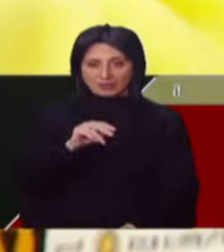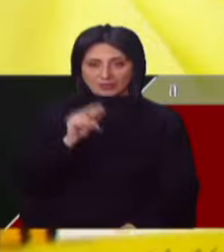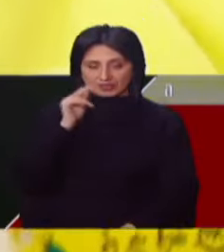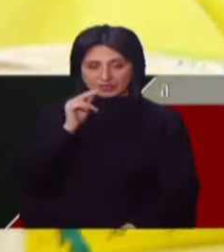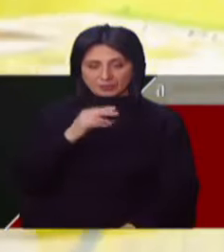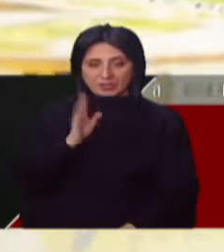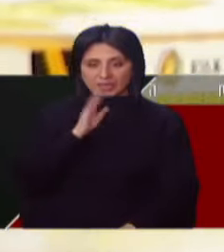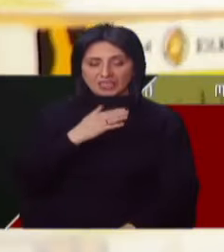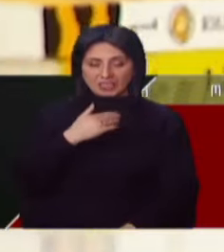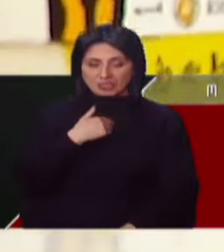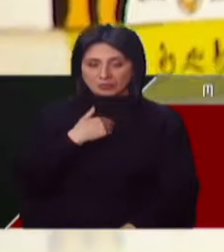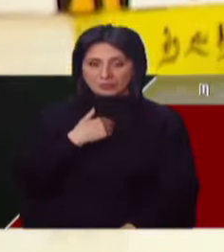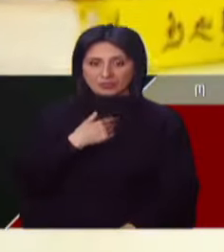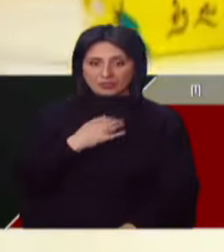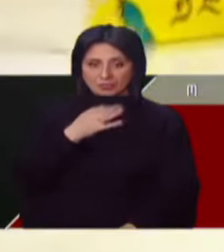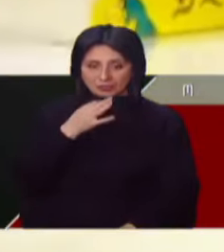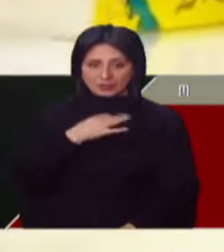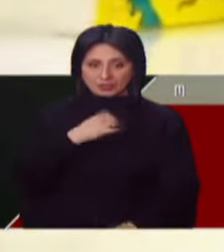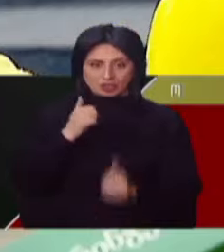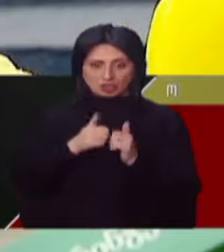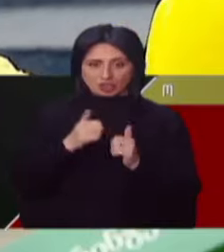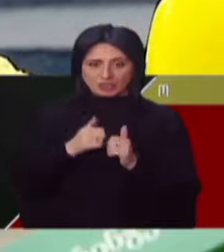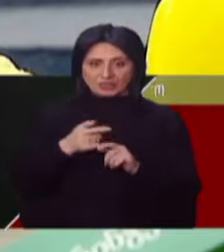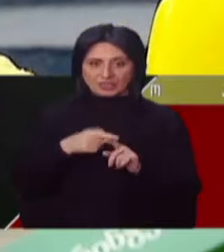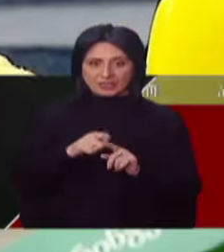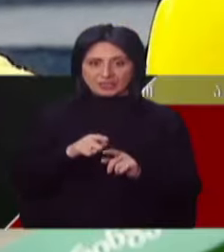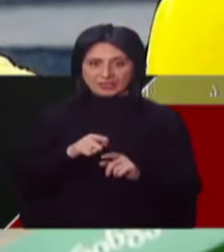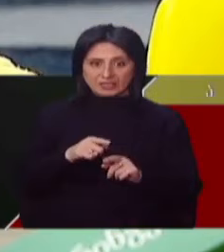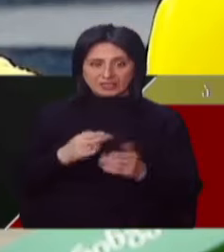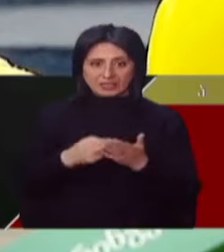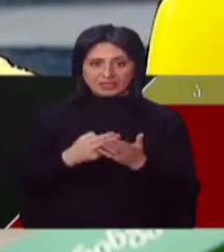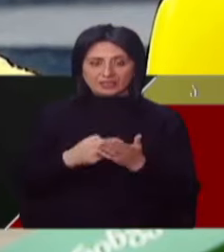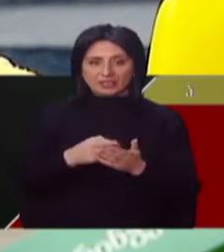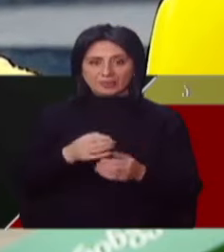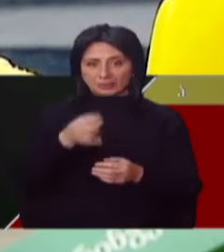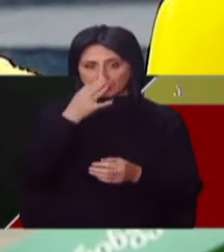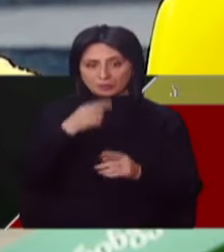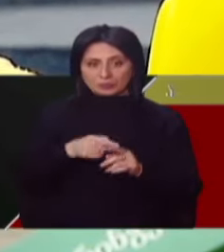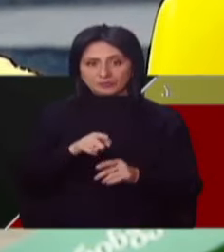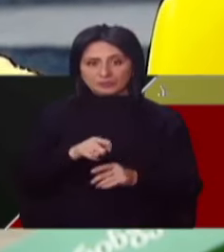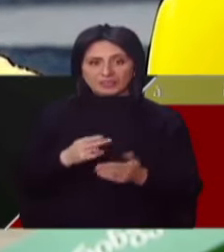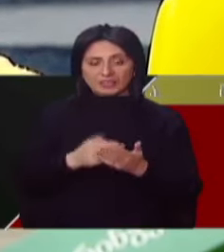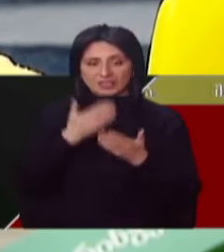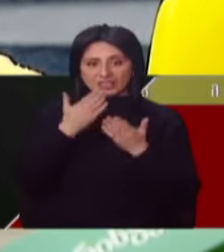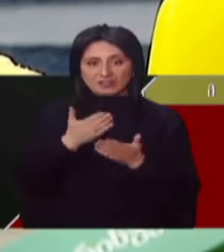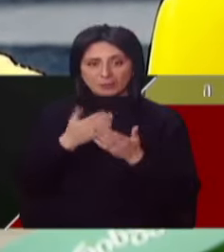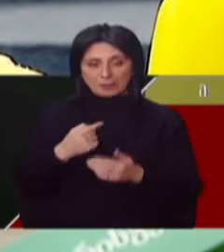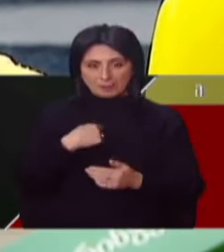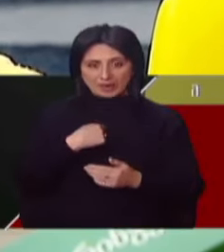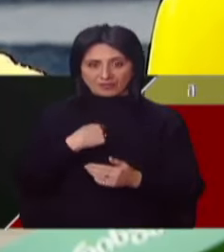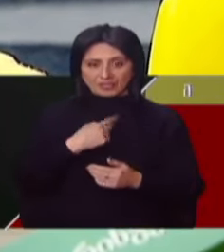ისაუბრი დედა ჩემი კითხავს ხოლმე ხშირად. ეს დოგმენია და იმიტომ მიჩვენე რომ წიგნი დავკითხო,